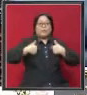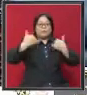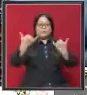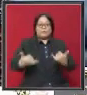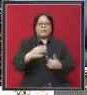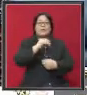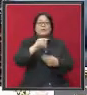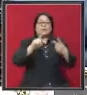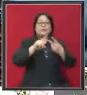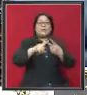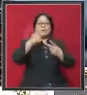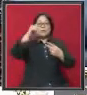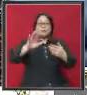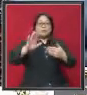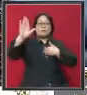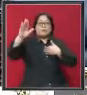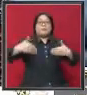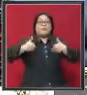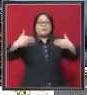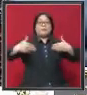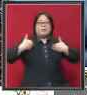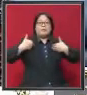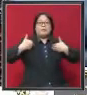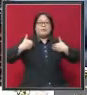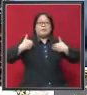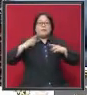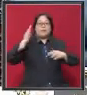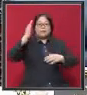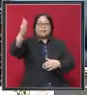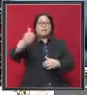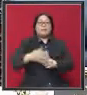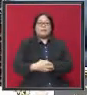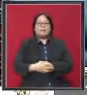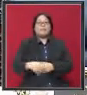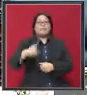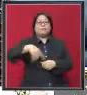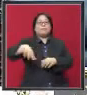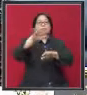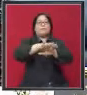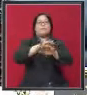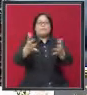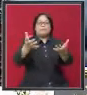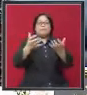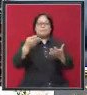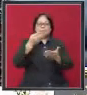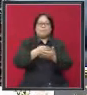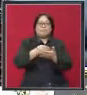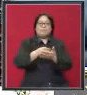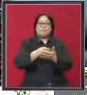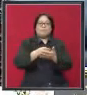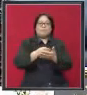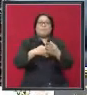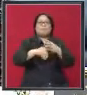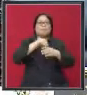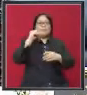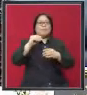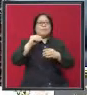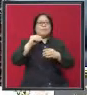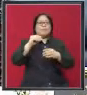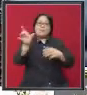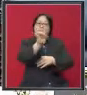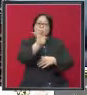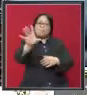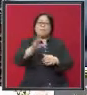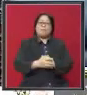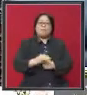hari ini, dan kedua, menjamin kesejahteraan persaraan masa depan. Ramai yang mahukan pengeluaran berjumlah besar